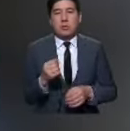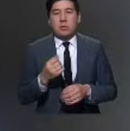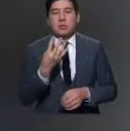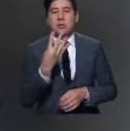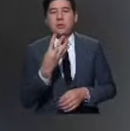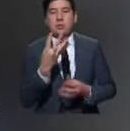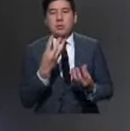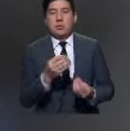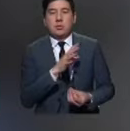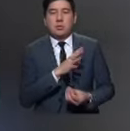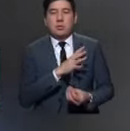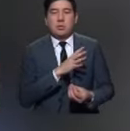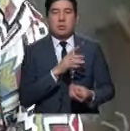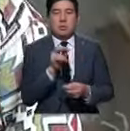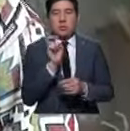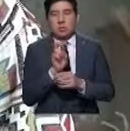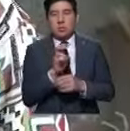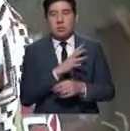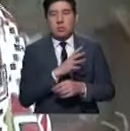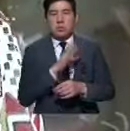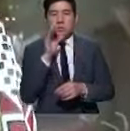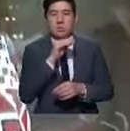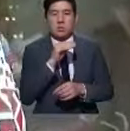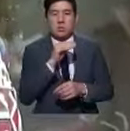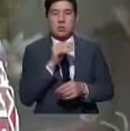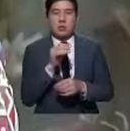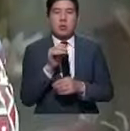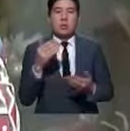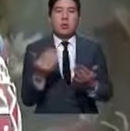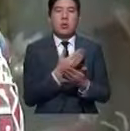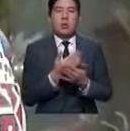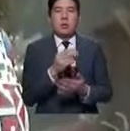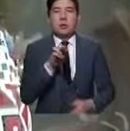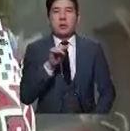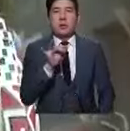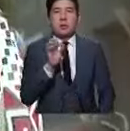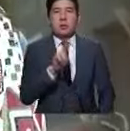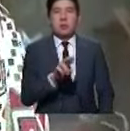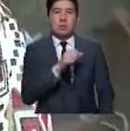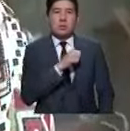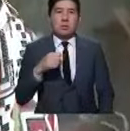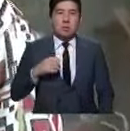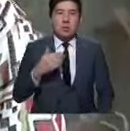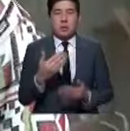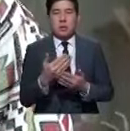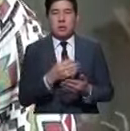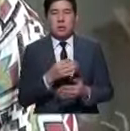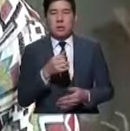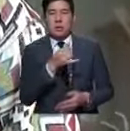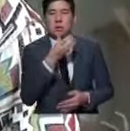дня, но результат стоил того. Благодаря новым технологиям мы это можем делать сами, причем не